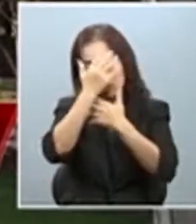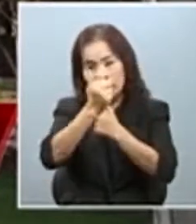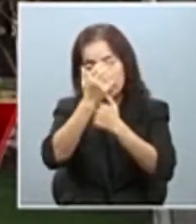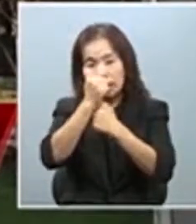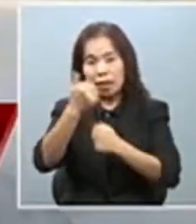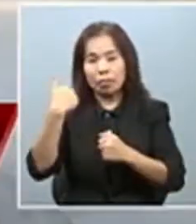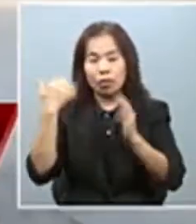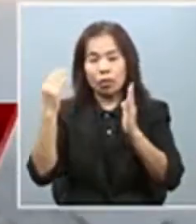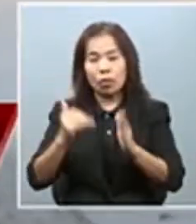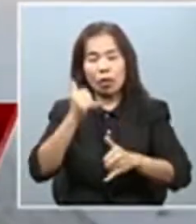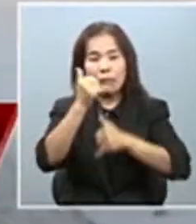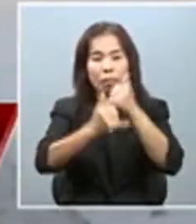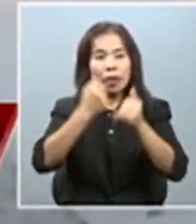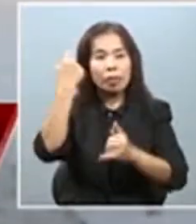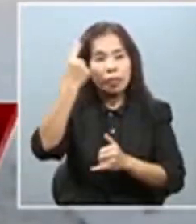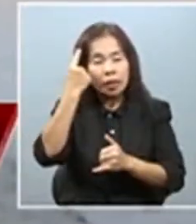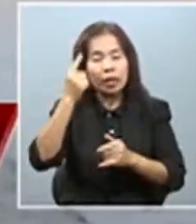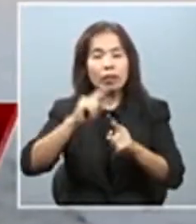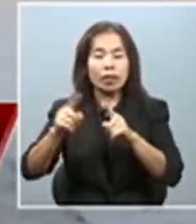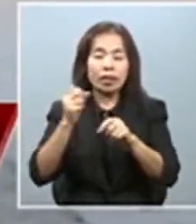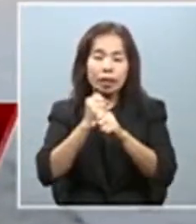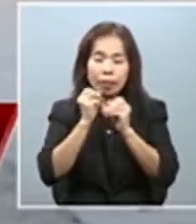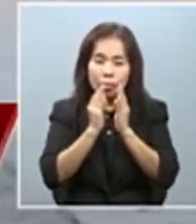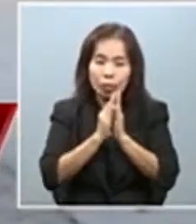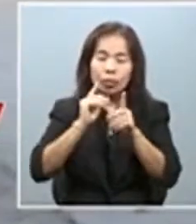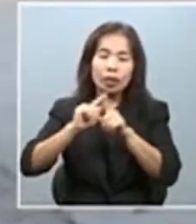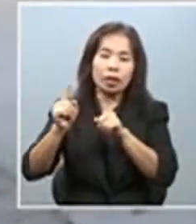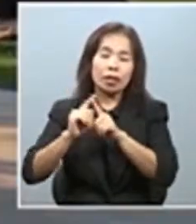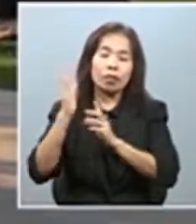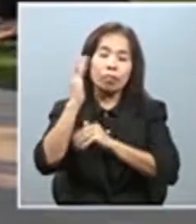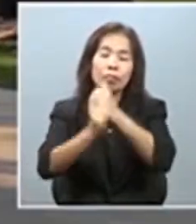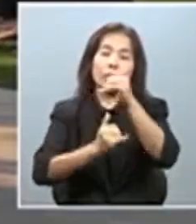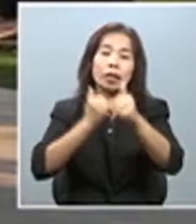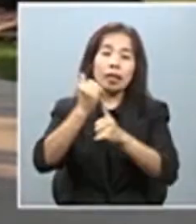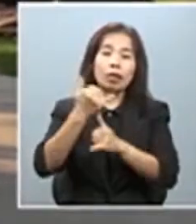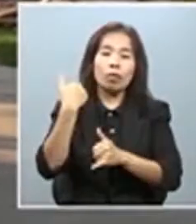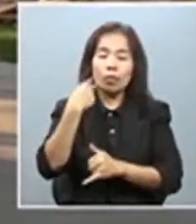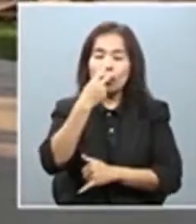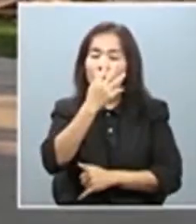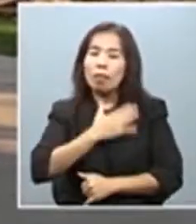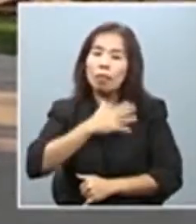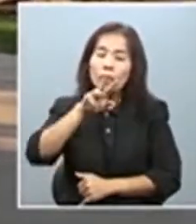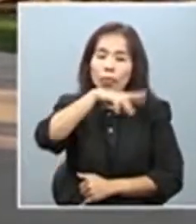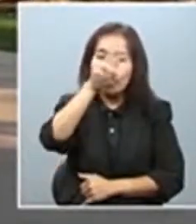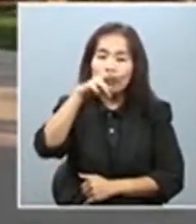รรดาคนที่แวะไปทำบุญนะครับแล้วก็นักท่องเที่ยวที่เดินทางมาชมโบราณสถานที่จังหวัดพิษณุโลกกันด้วยนะฮะ